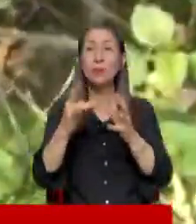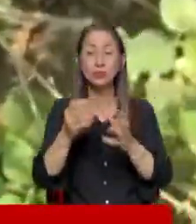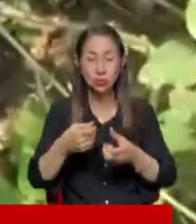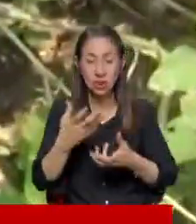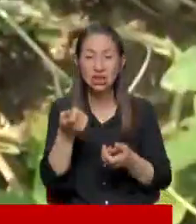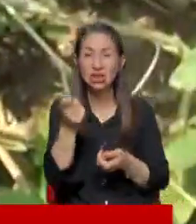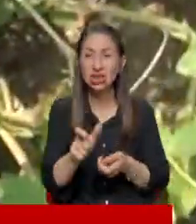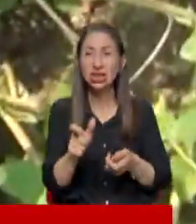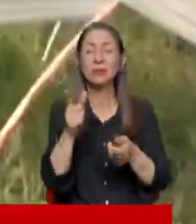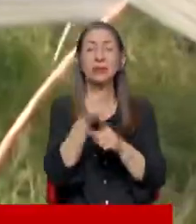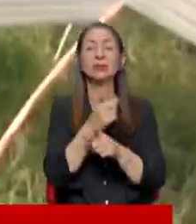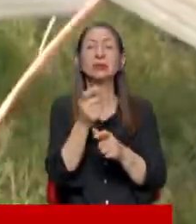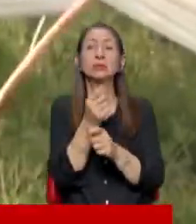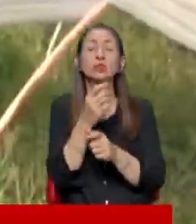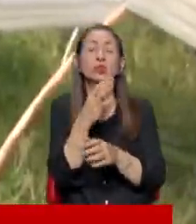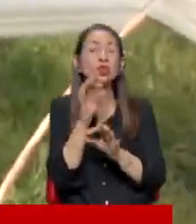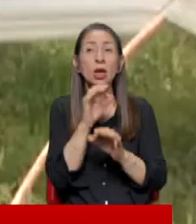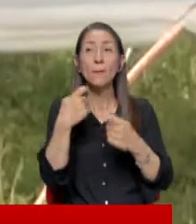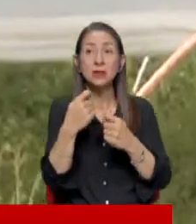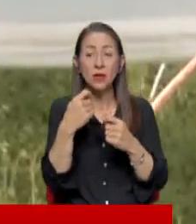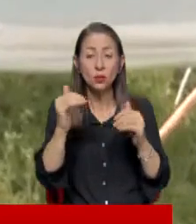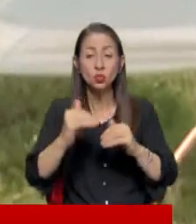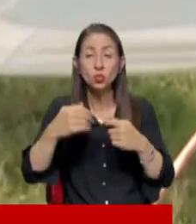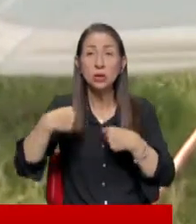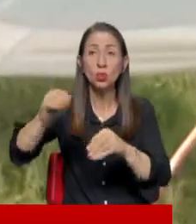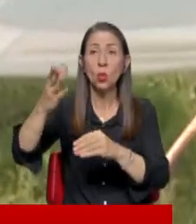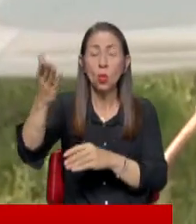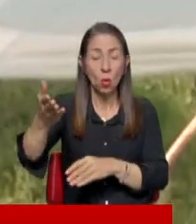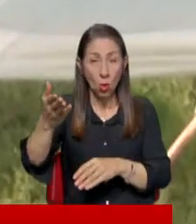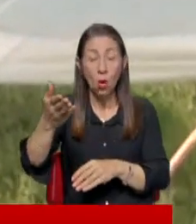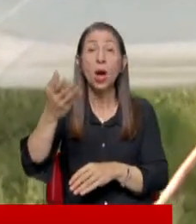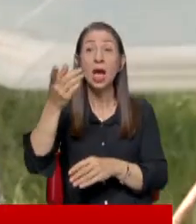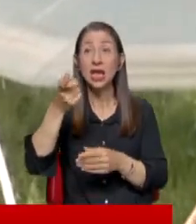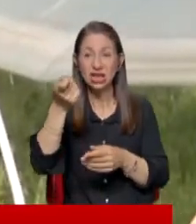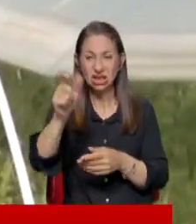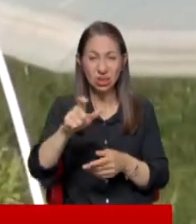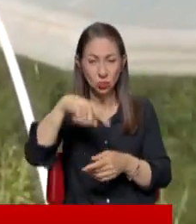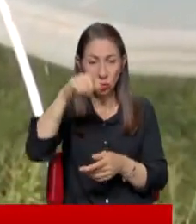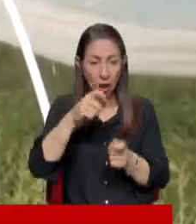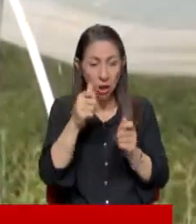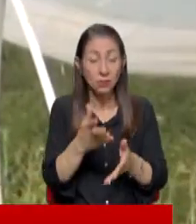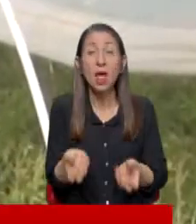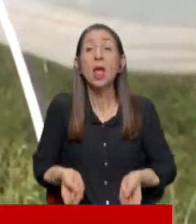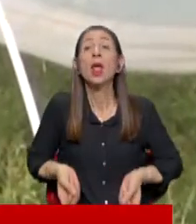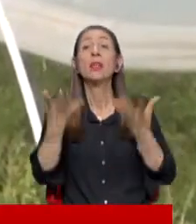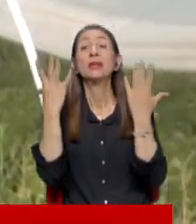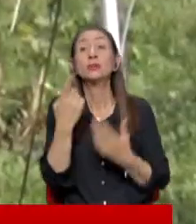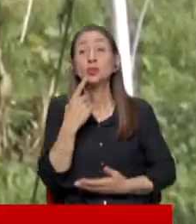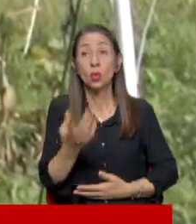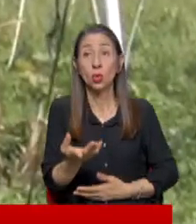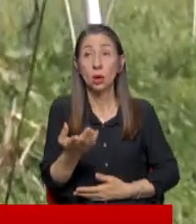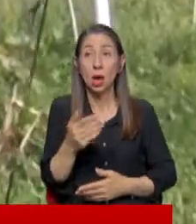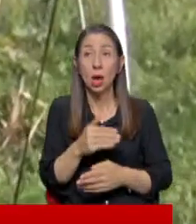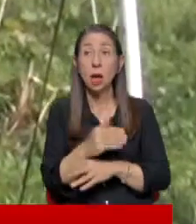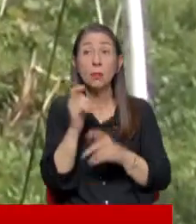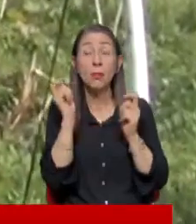işçisi de mutsuz. Çiftçi mahsulünü maliyetin altına satıyor. İşçi kazandığının günlük harcamalarına bile yetmediğini söylüyor. Abi